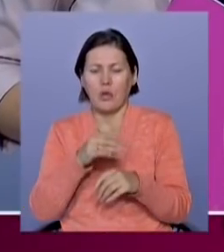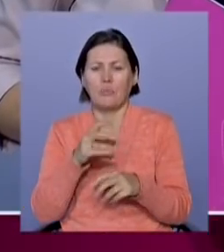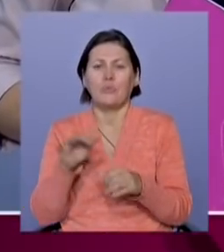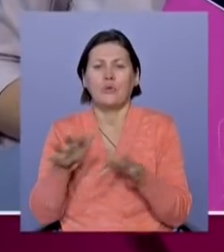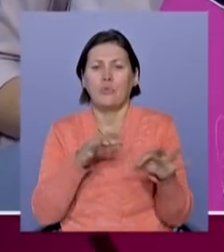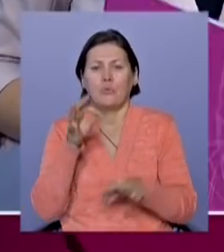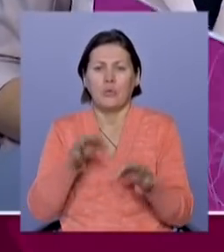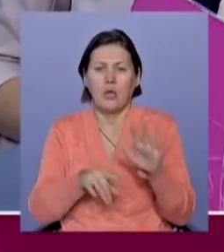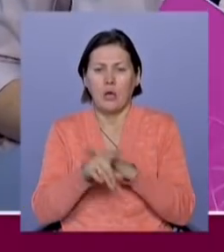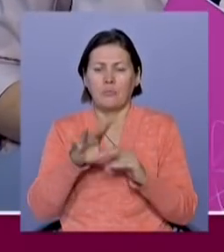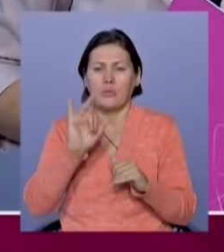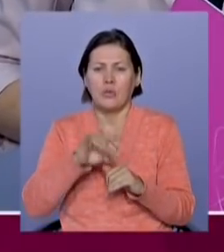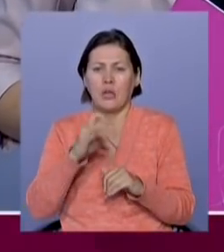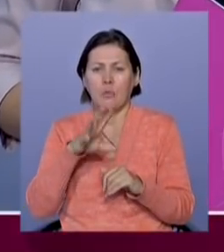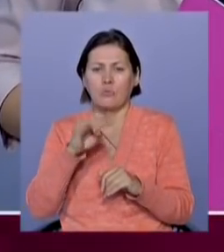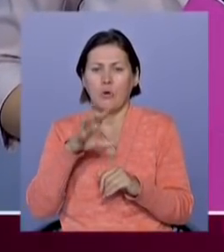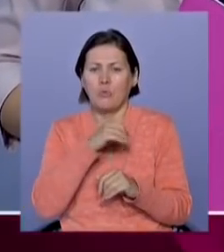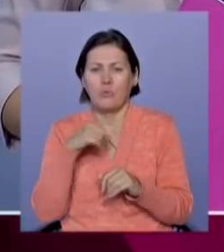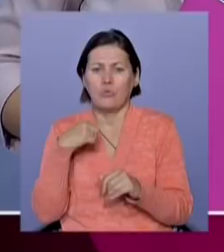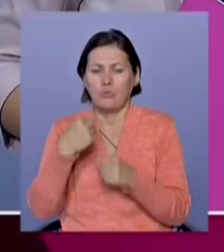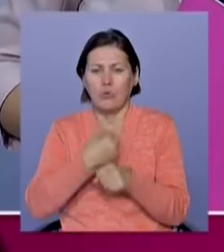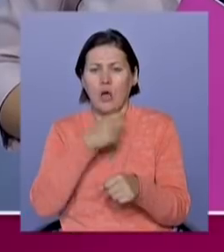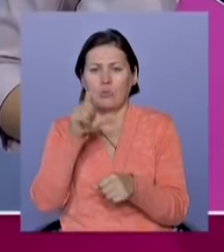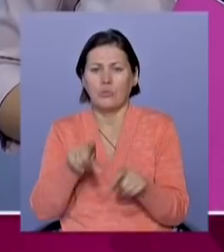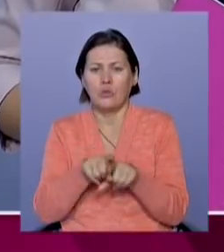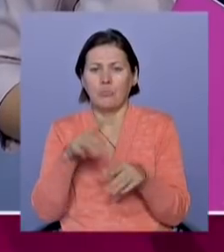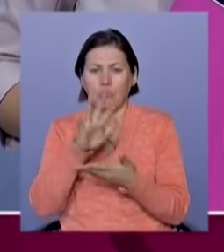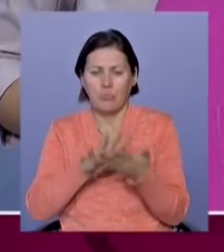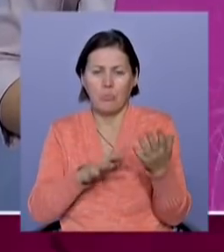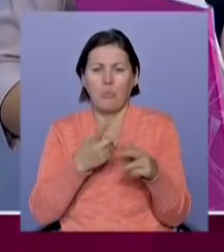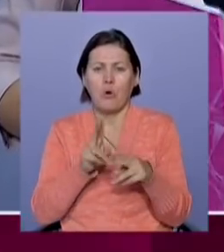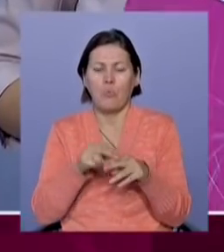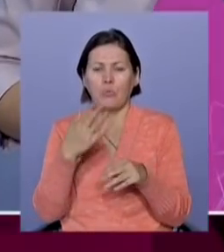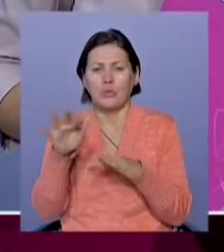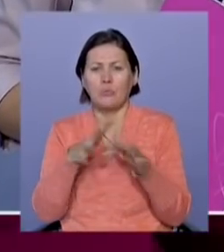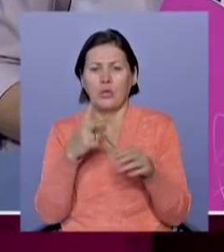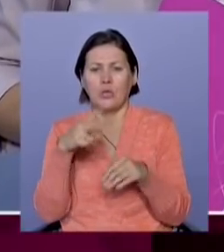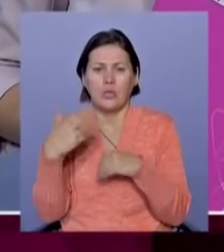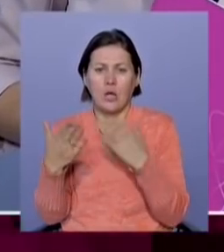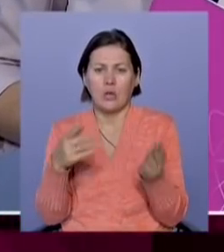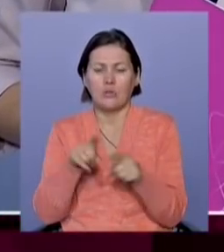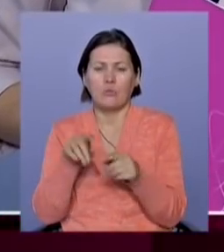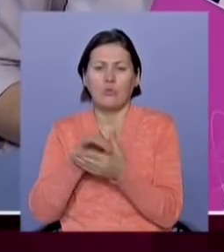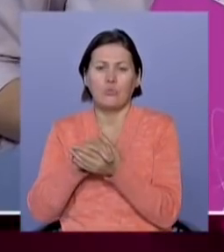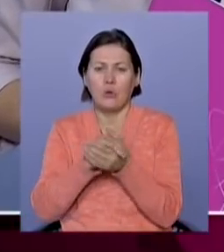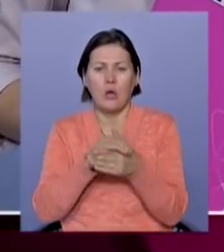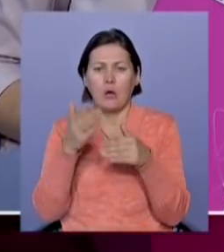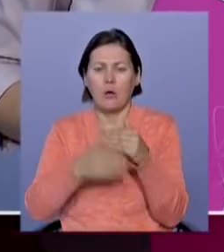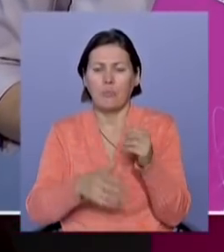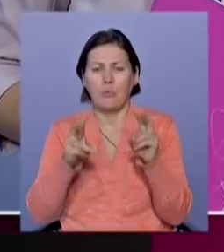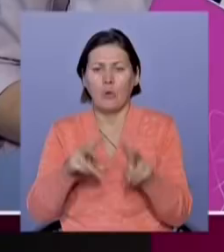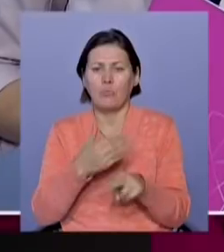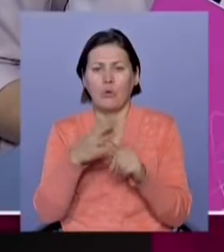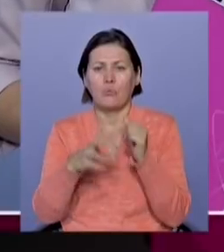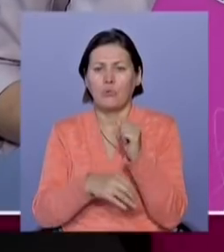іс қозғалды. Алайда Николай Кучма өзін ұрып соққан азаматқа кешірім беріп, бұл іс екі жақтың татуласуымен аяқталды. Мамандар